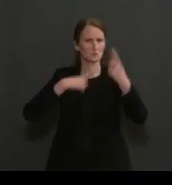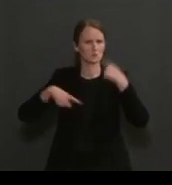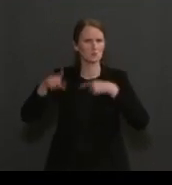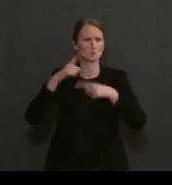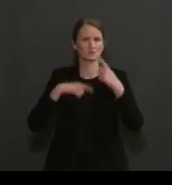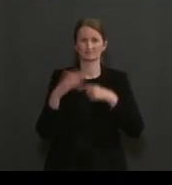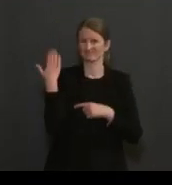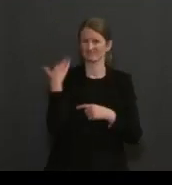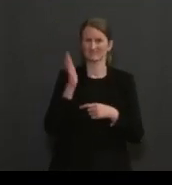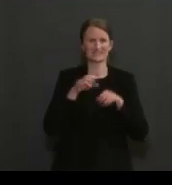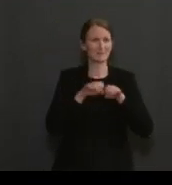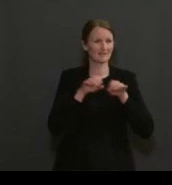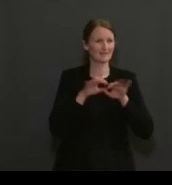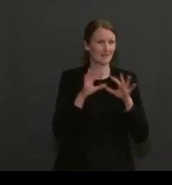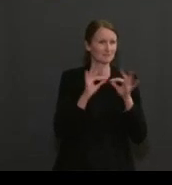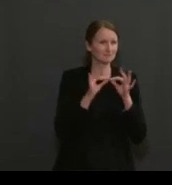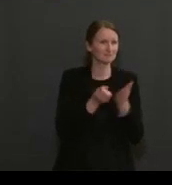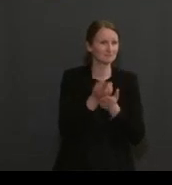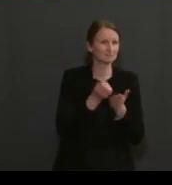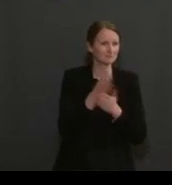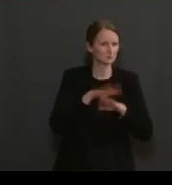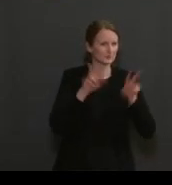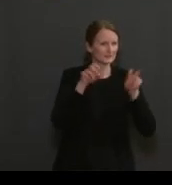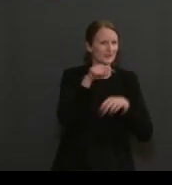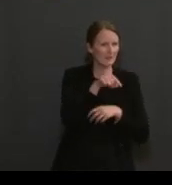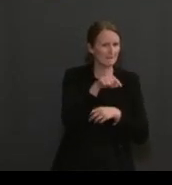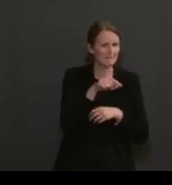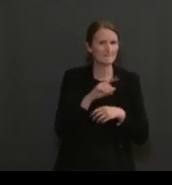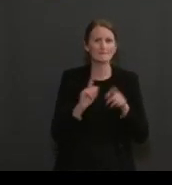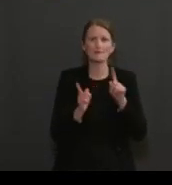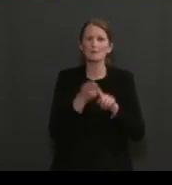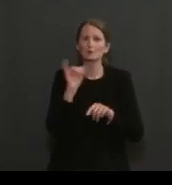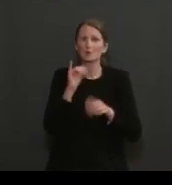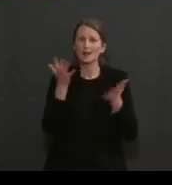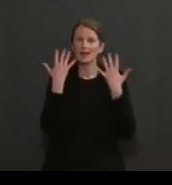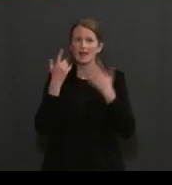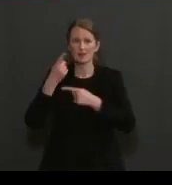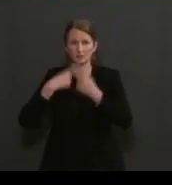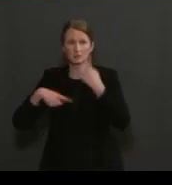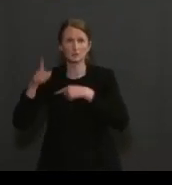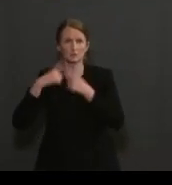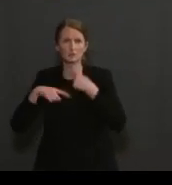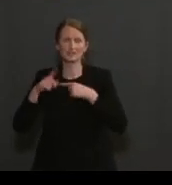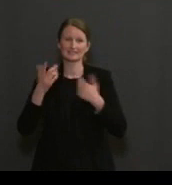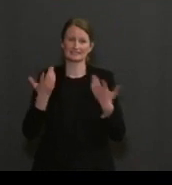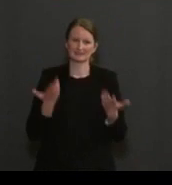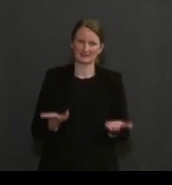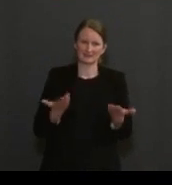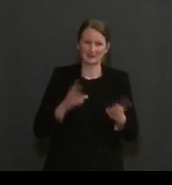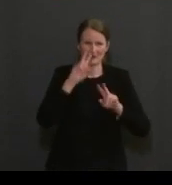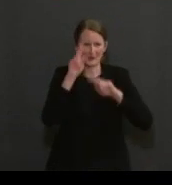c'est un point important, un peu plus compliqué à mettre en place dans nos contrées à la saison où nous sommes pour l'instant. Et donc, il est